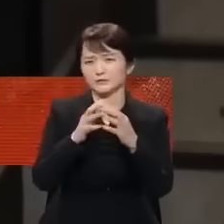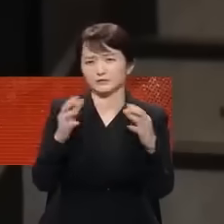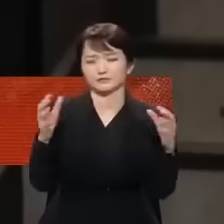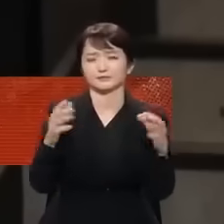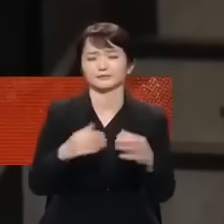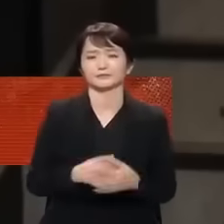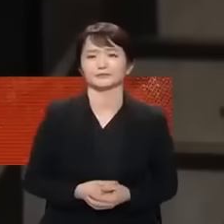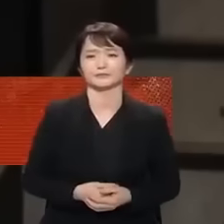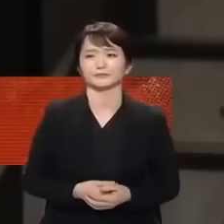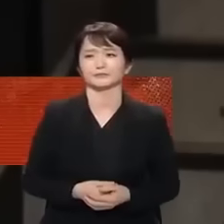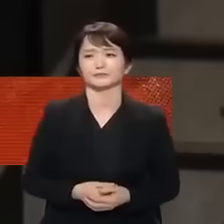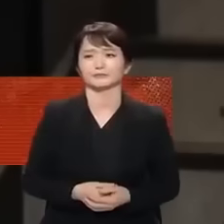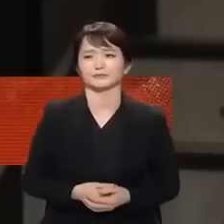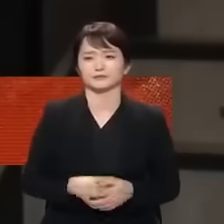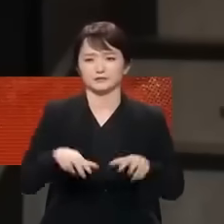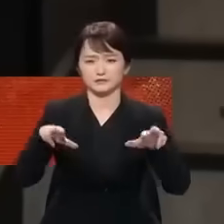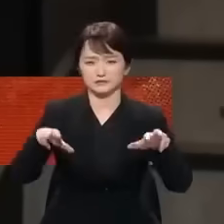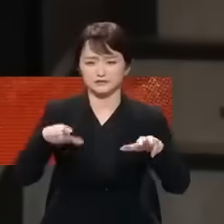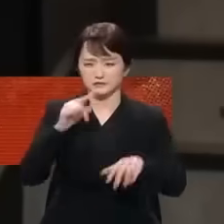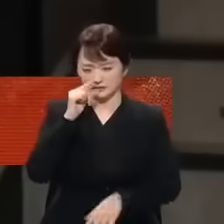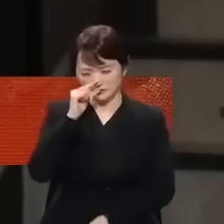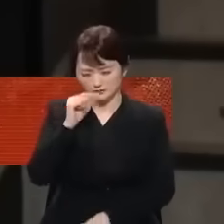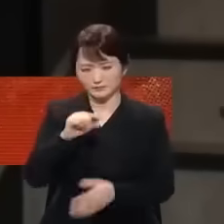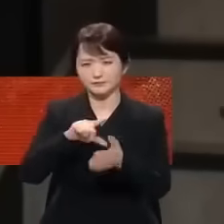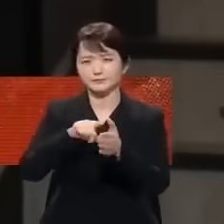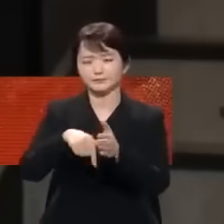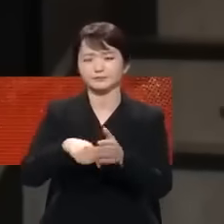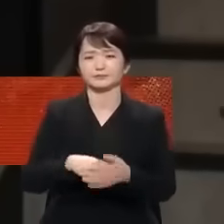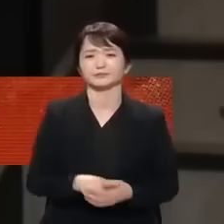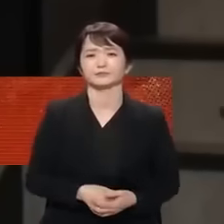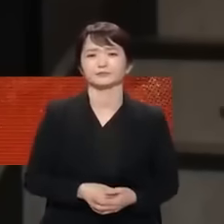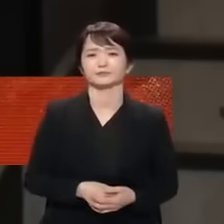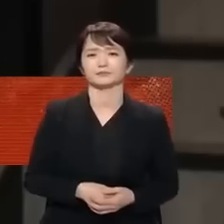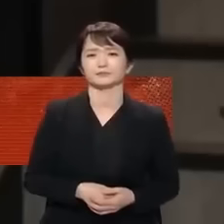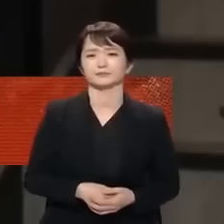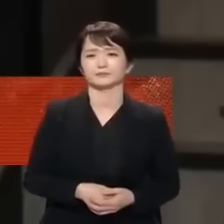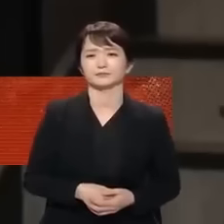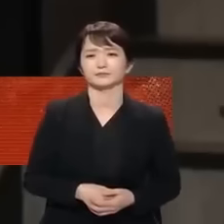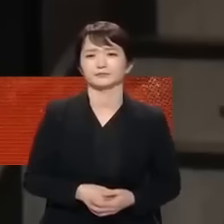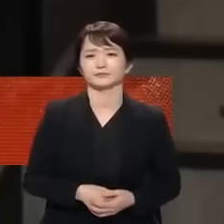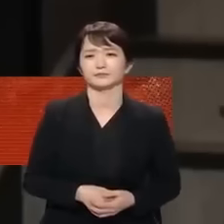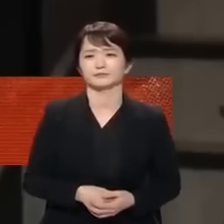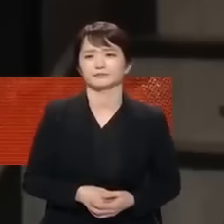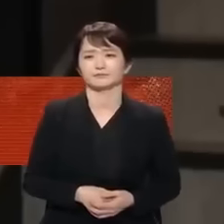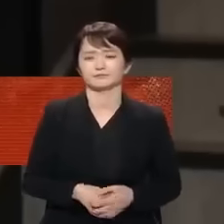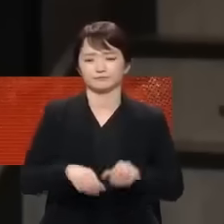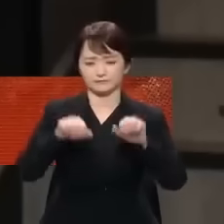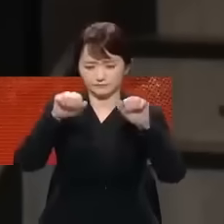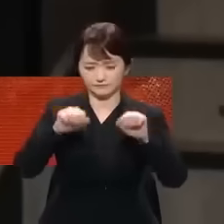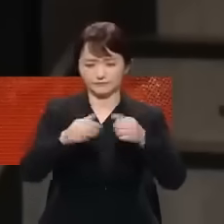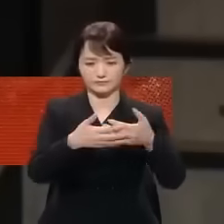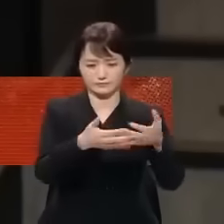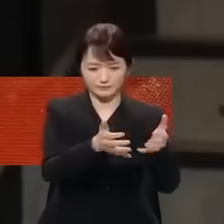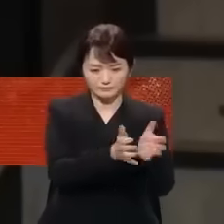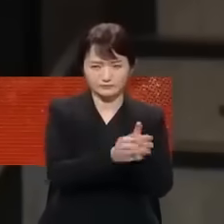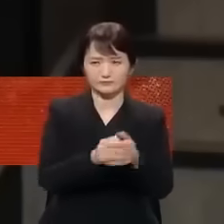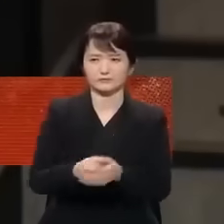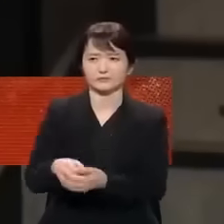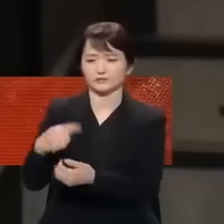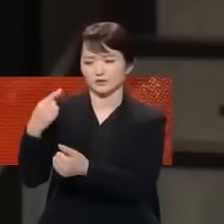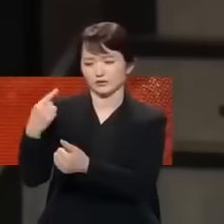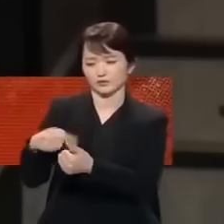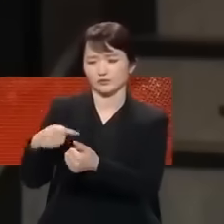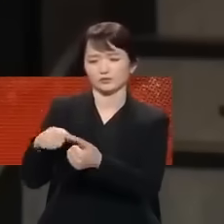보면은 상당히 좀 예민한 시기라고 생각이 듭니다 그래서 사실 뭐이 체육 객은이 교육자 지도자